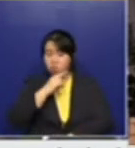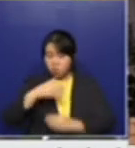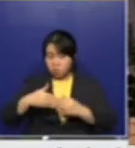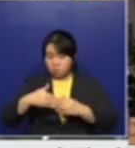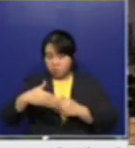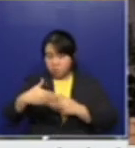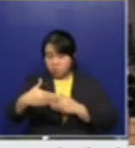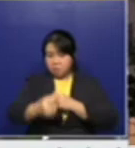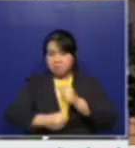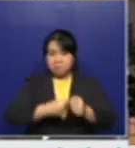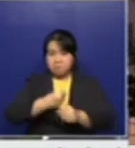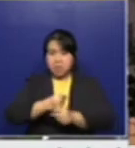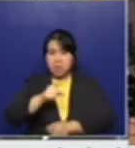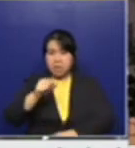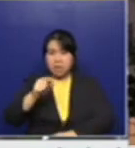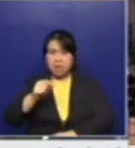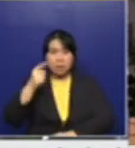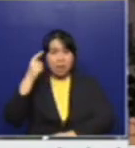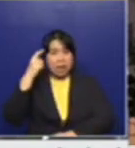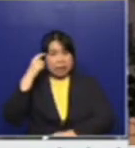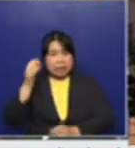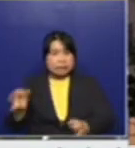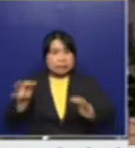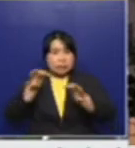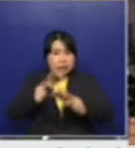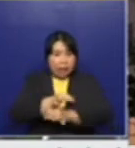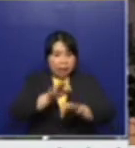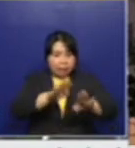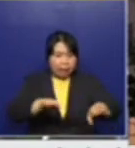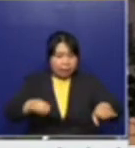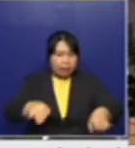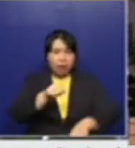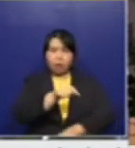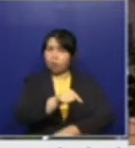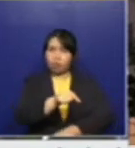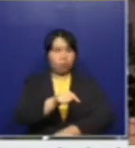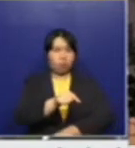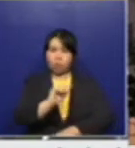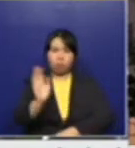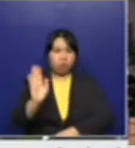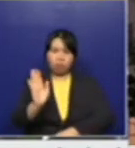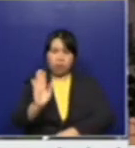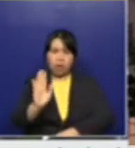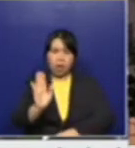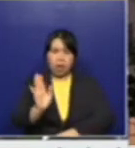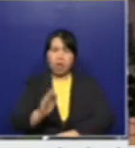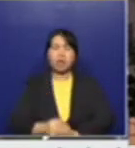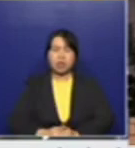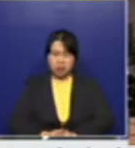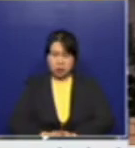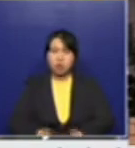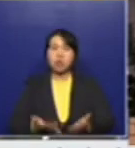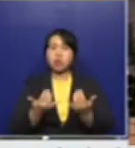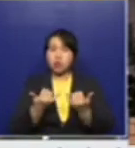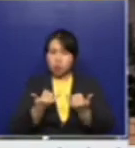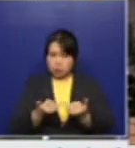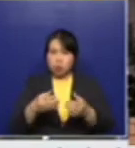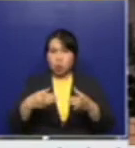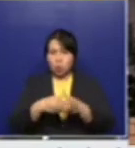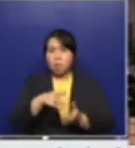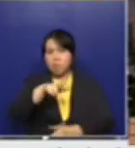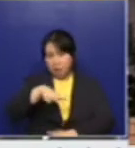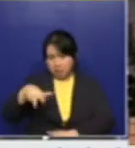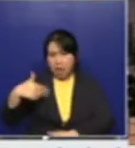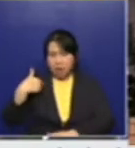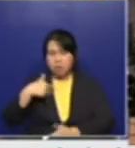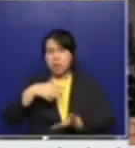ครับไปคิดแทนนะครับเยาวชนลูกหลานเราไม่ได้นะครับนี่คือแถลงการที่พรรคเพื่อไทยได้แถลง